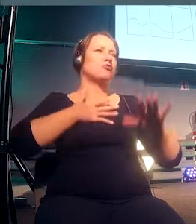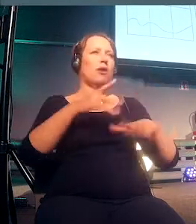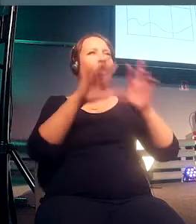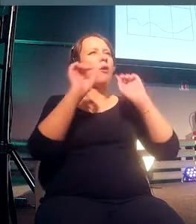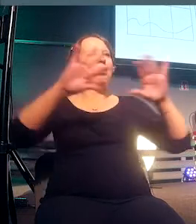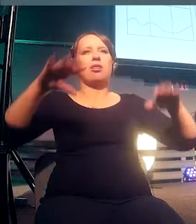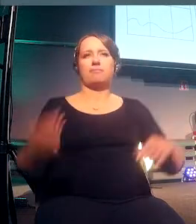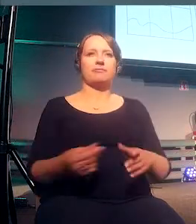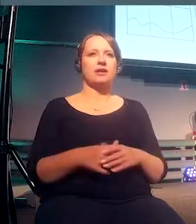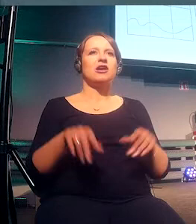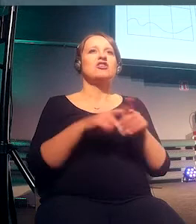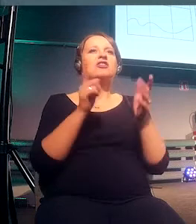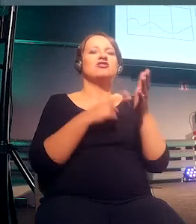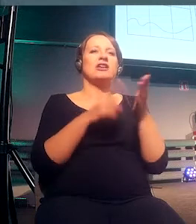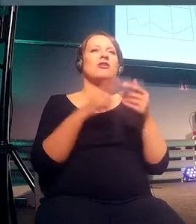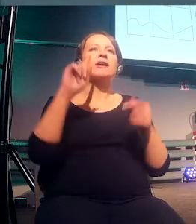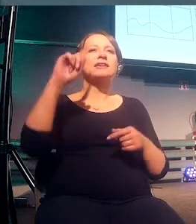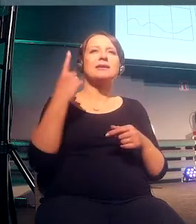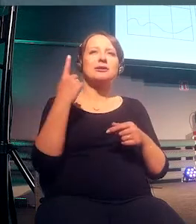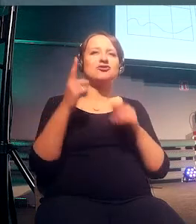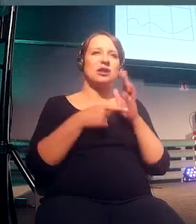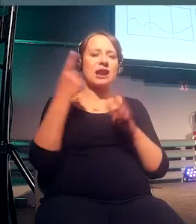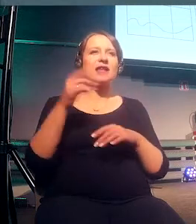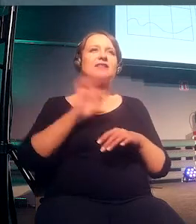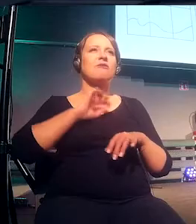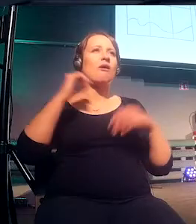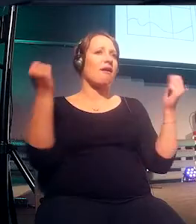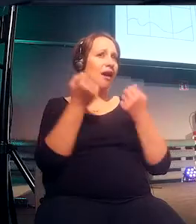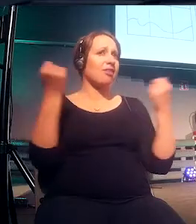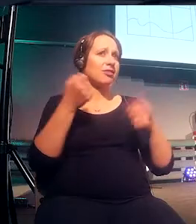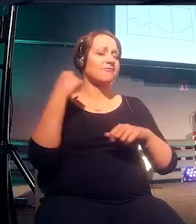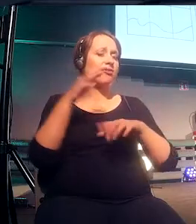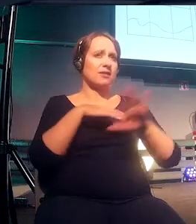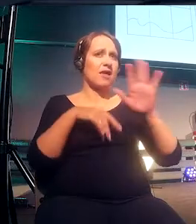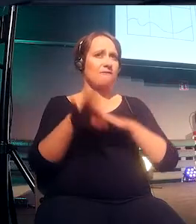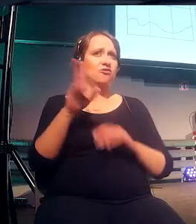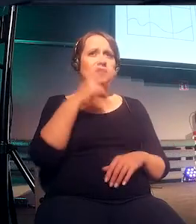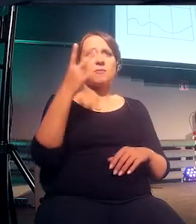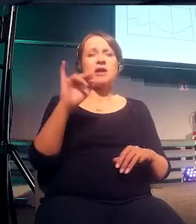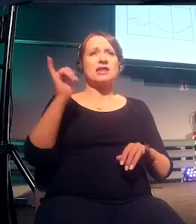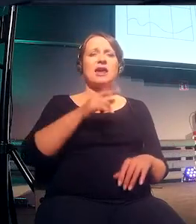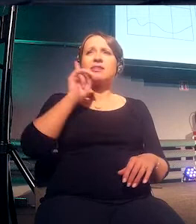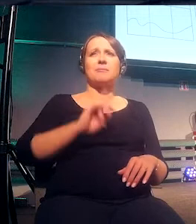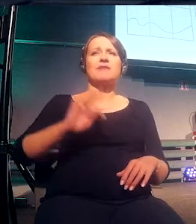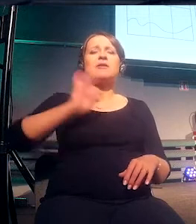bardzo często pierwszy raz w ciągu lat swojej aktywności zawodowej zobaczyły swojego realnego